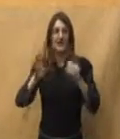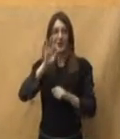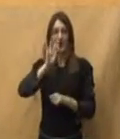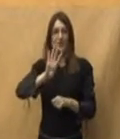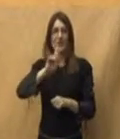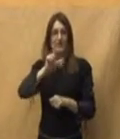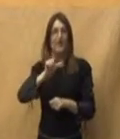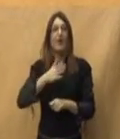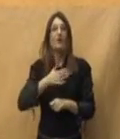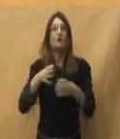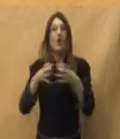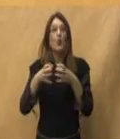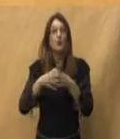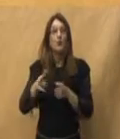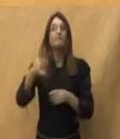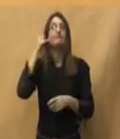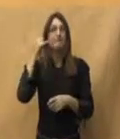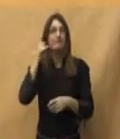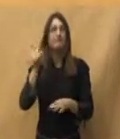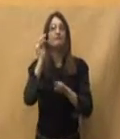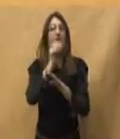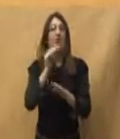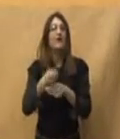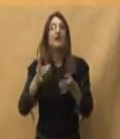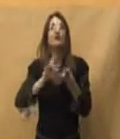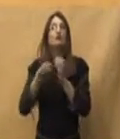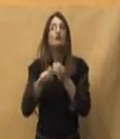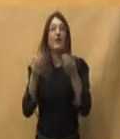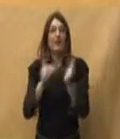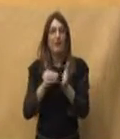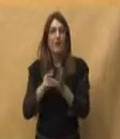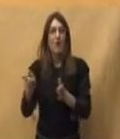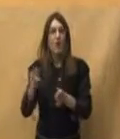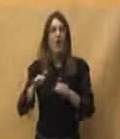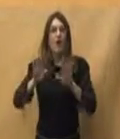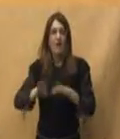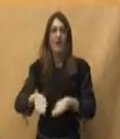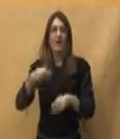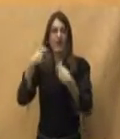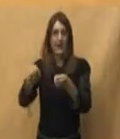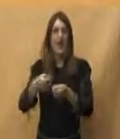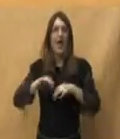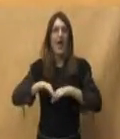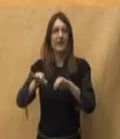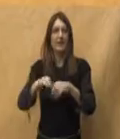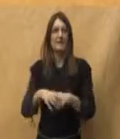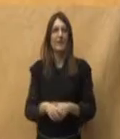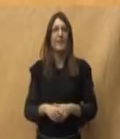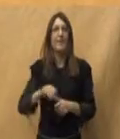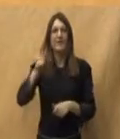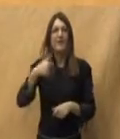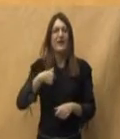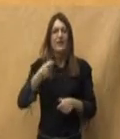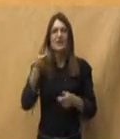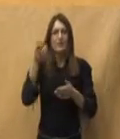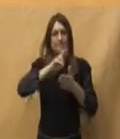091-3739-042, naša udruga, zovite za sve što trebate. Ovdje se morate prijaviti i ostaviti adresu. Prije toga, doktor Kulijer, smijem ja iščitati